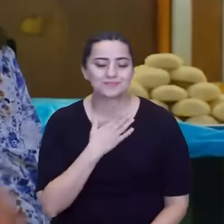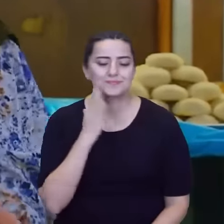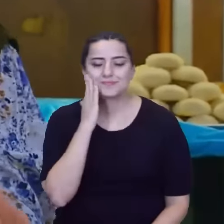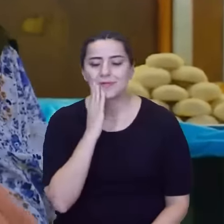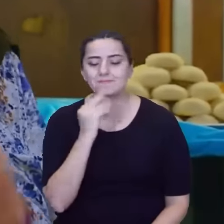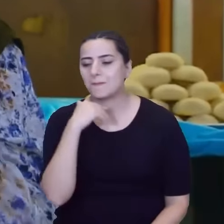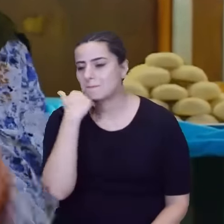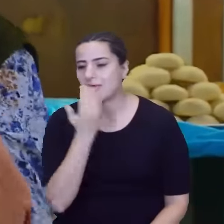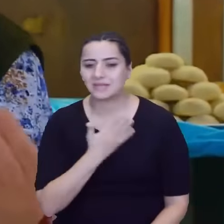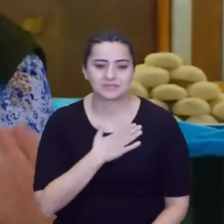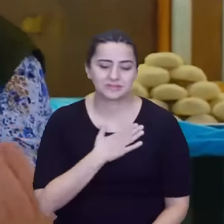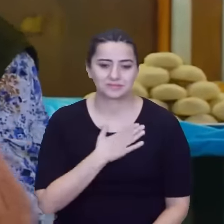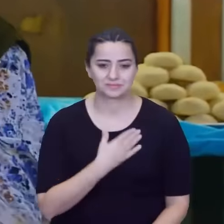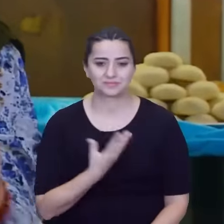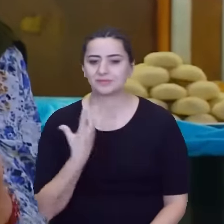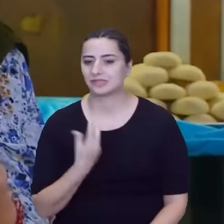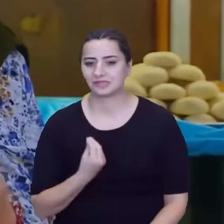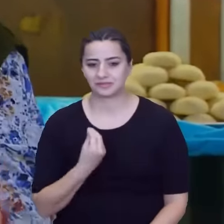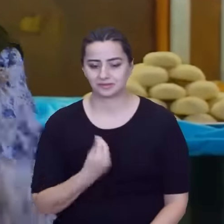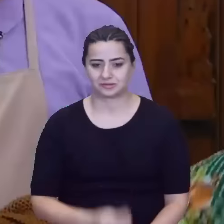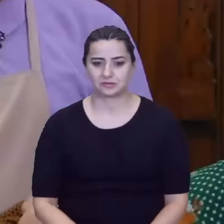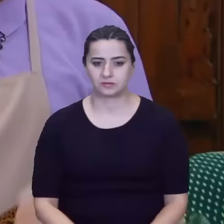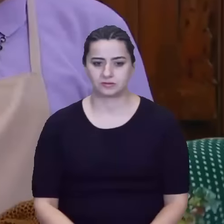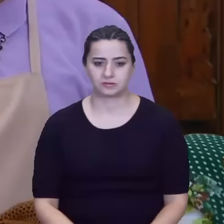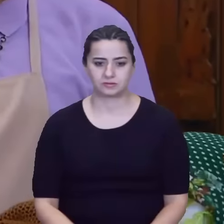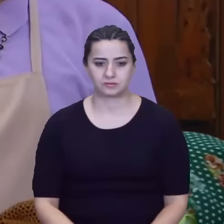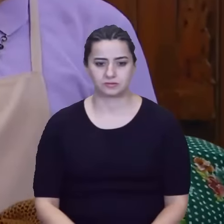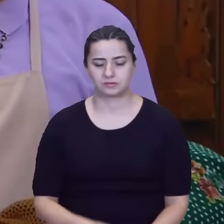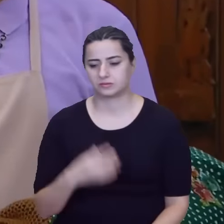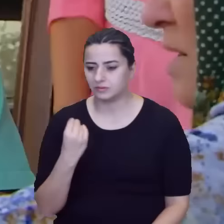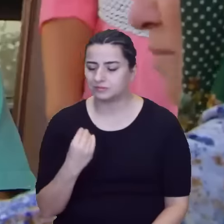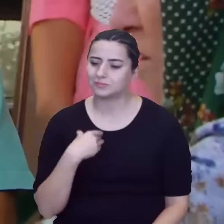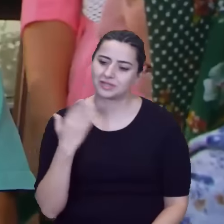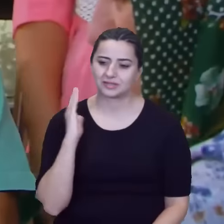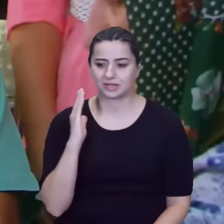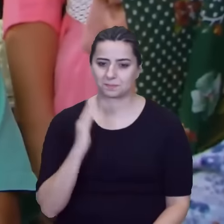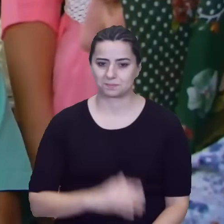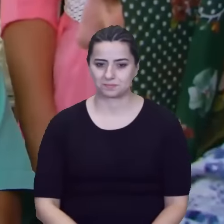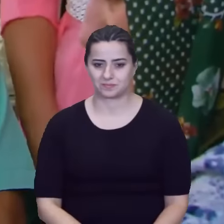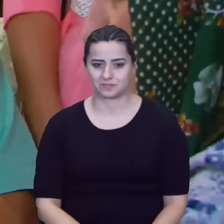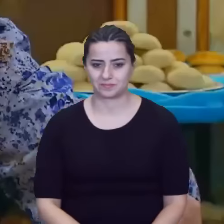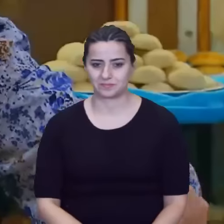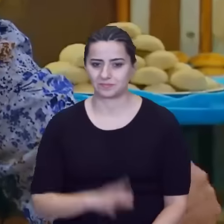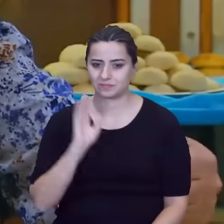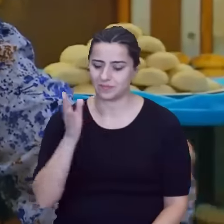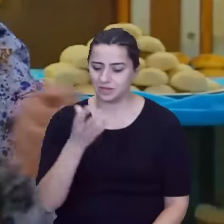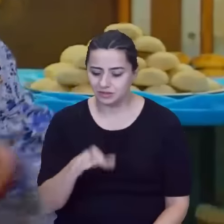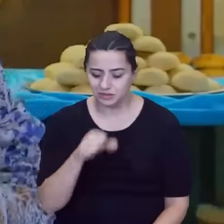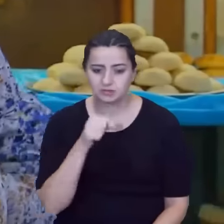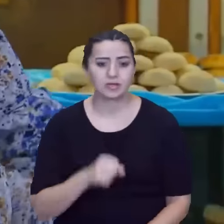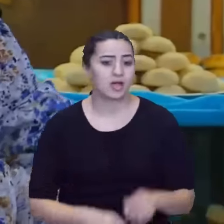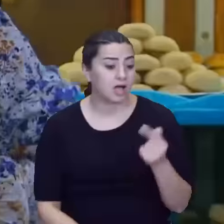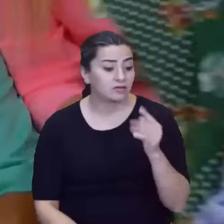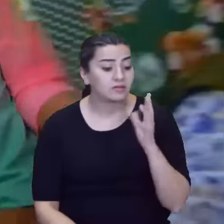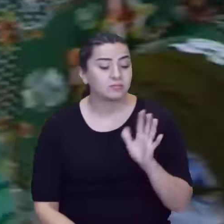pembe beyazım, canım benim. O çok seviyorum seni. Oh, güzelim benim. Tamam, hadi ben gideyim o vakit. Alayım biraz.